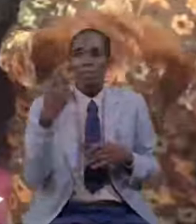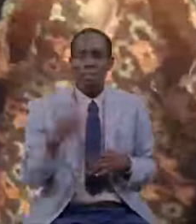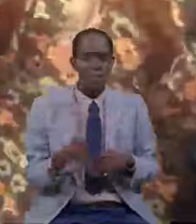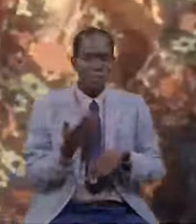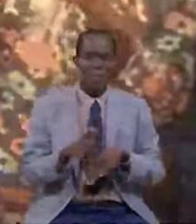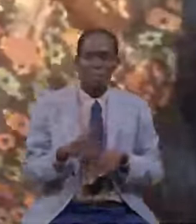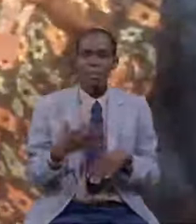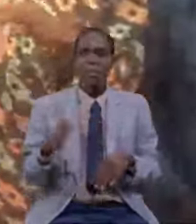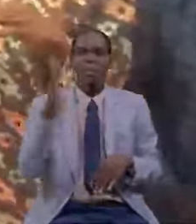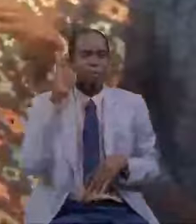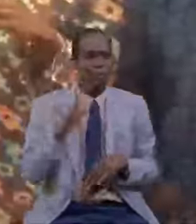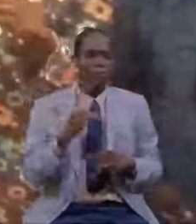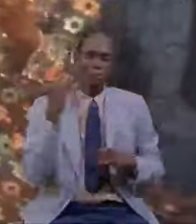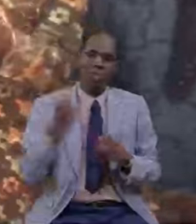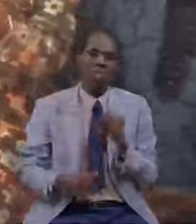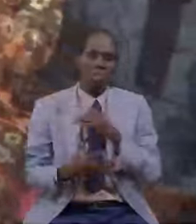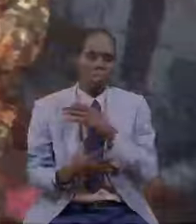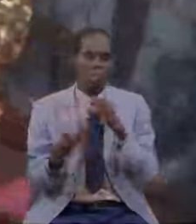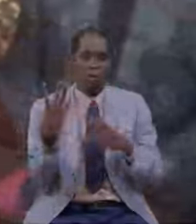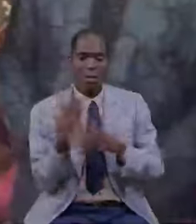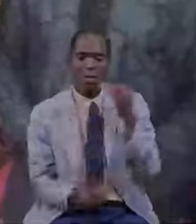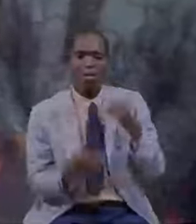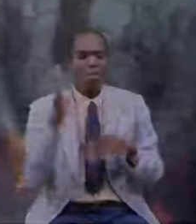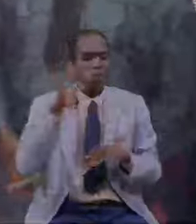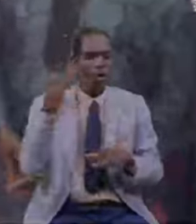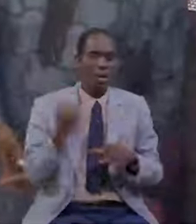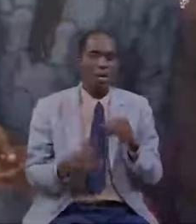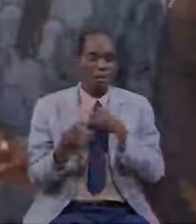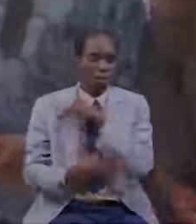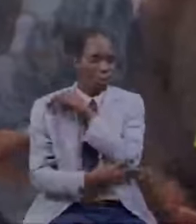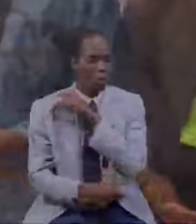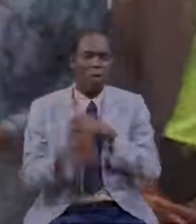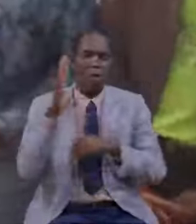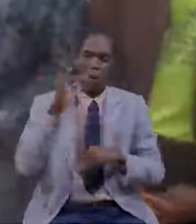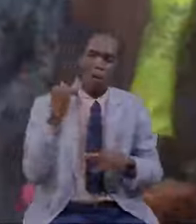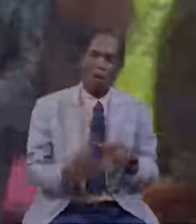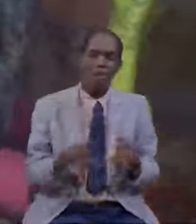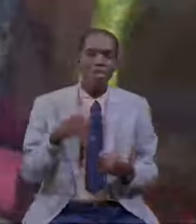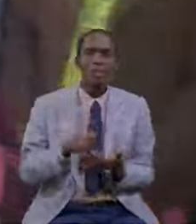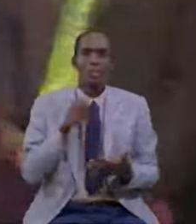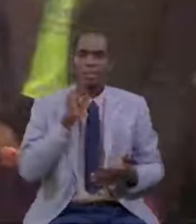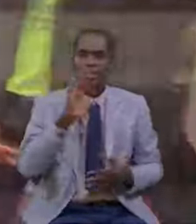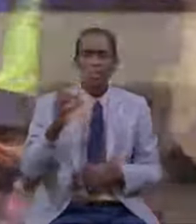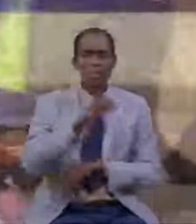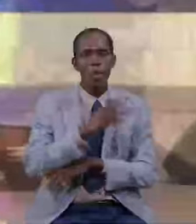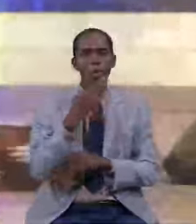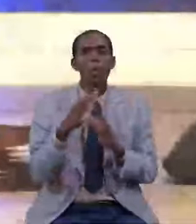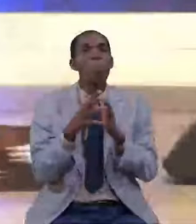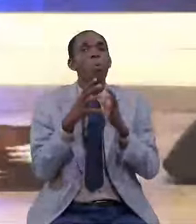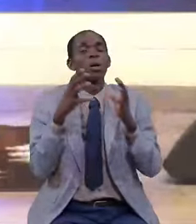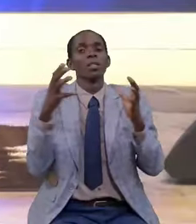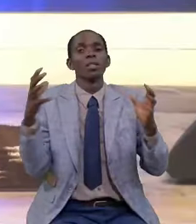pénurie va cesser. La pauvreté va cesser. C'est le jour de l'abondance.